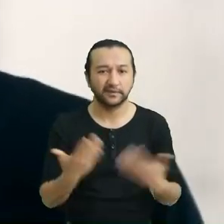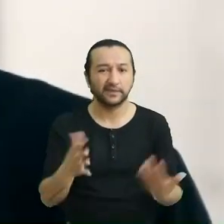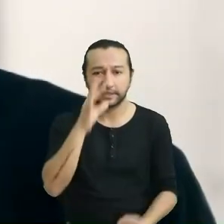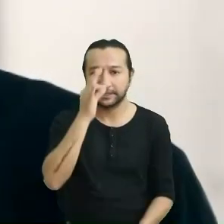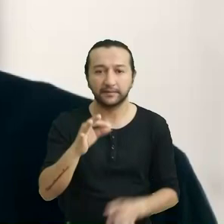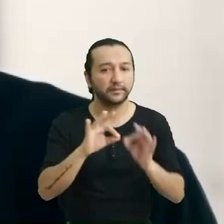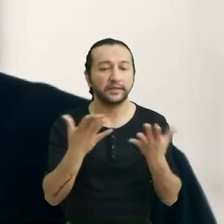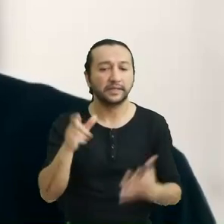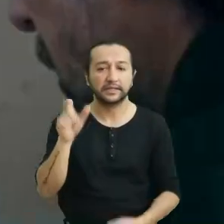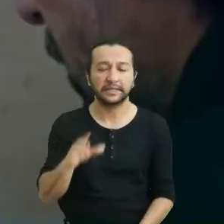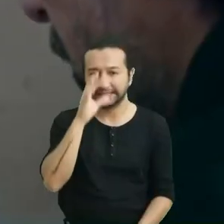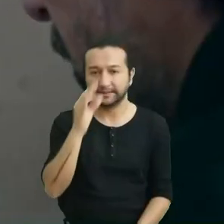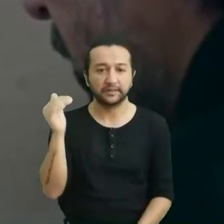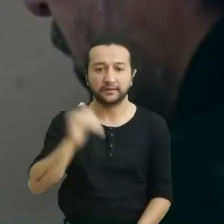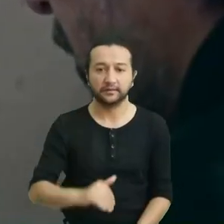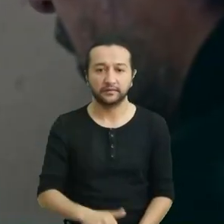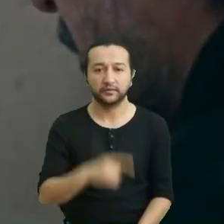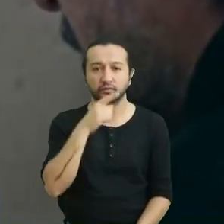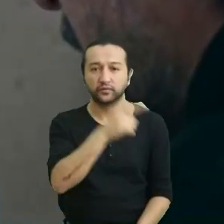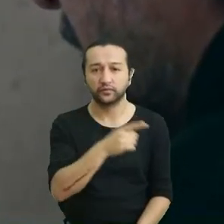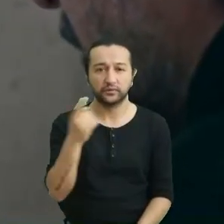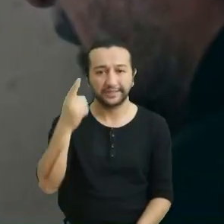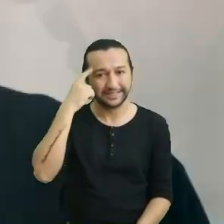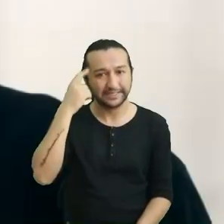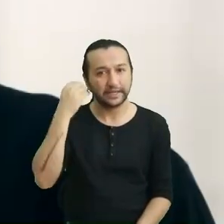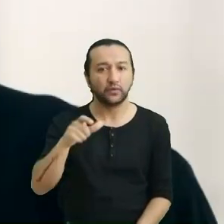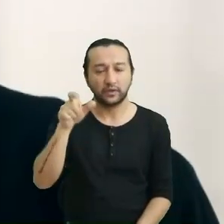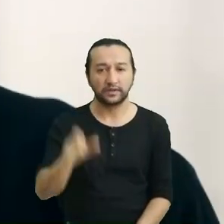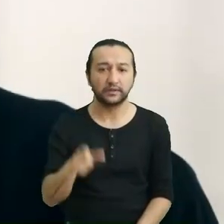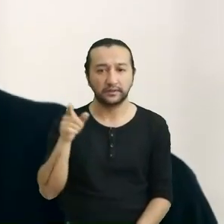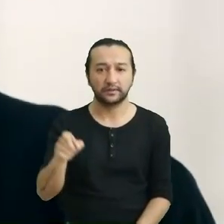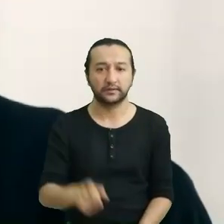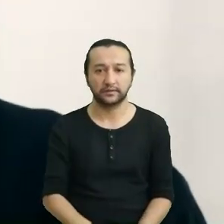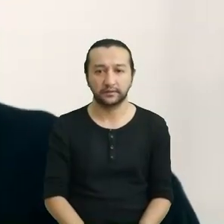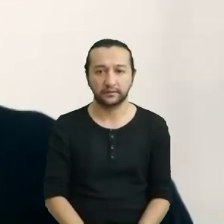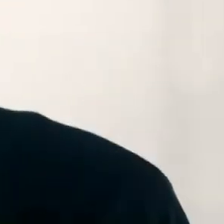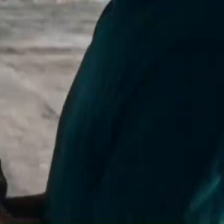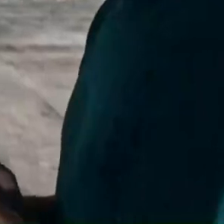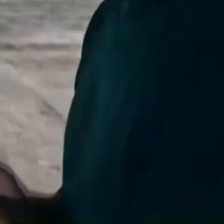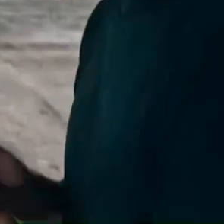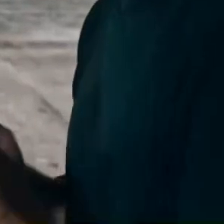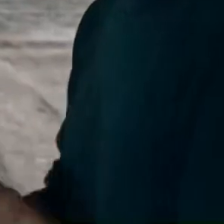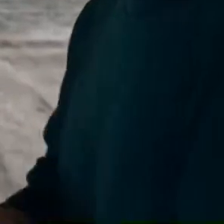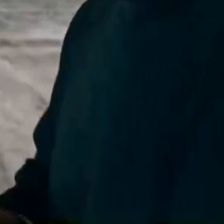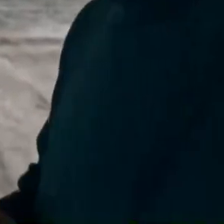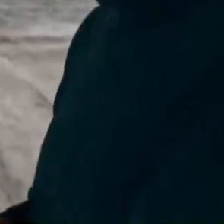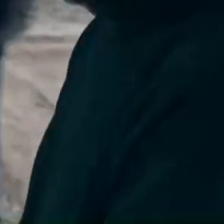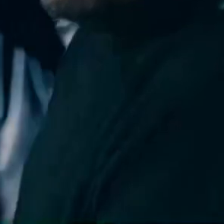kim Devran? Şu İsrail'li olan. Asaf'ın yüzü asıldı. Devran gidiyor.